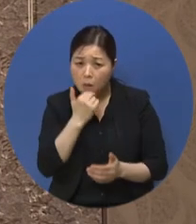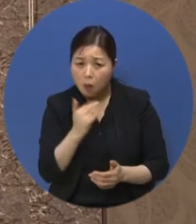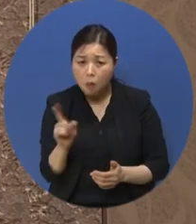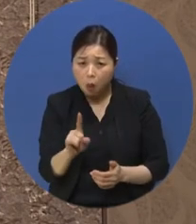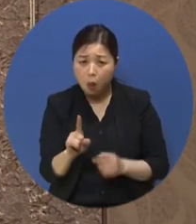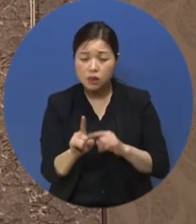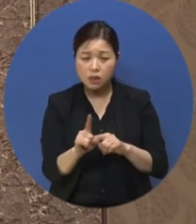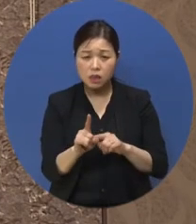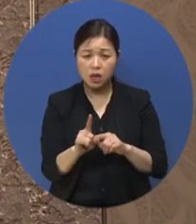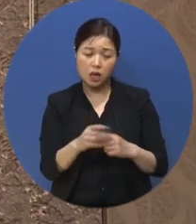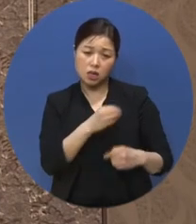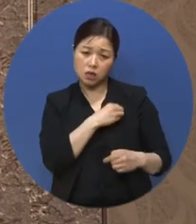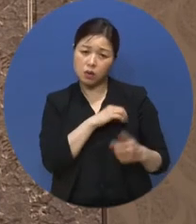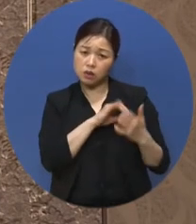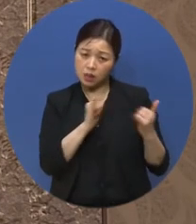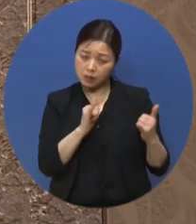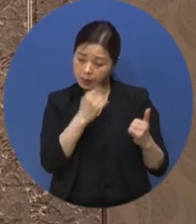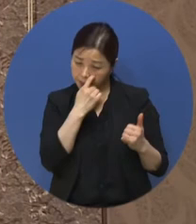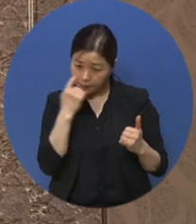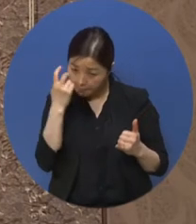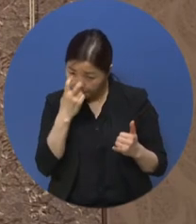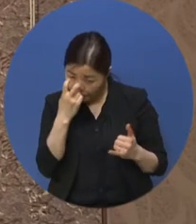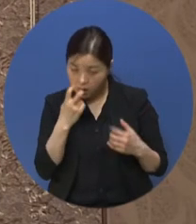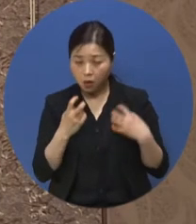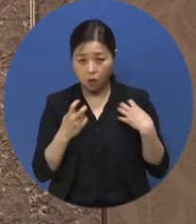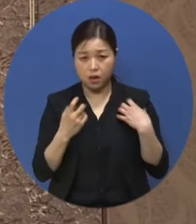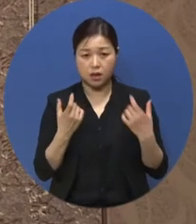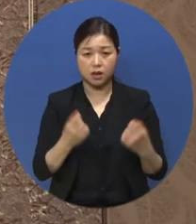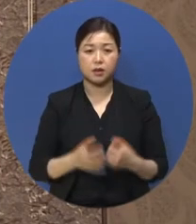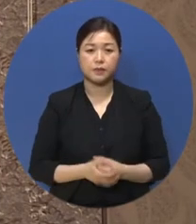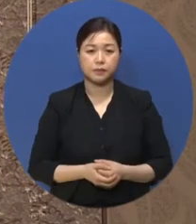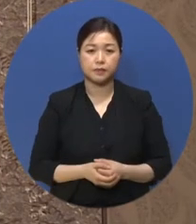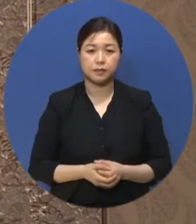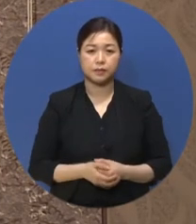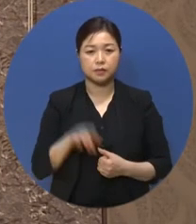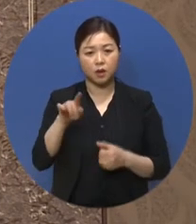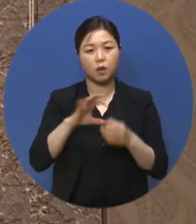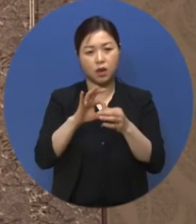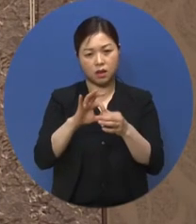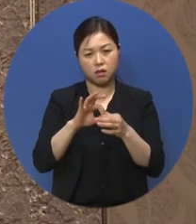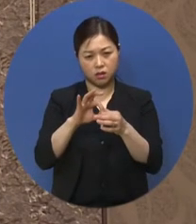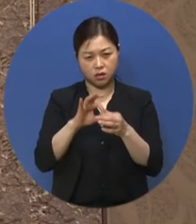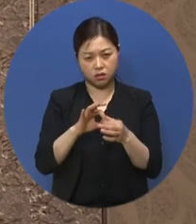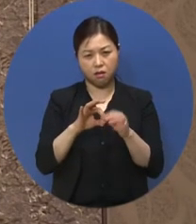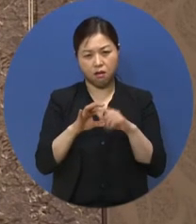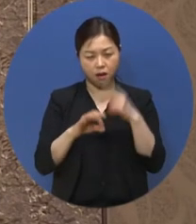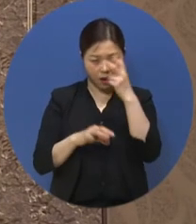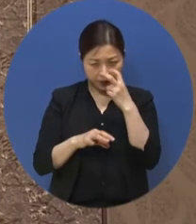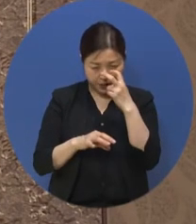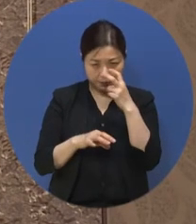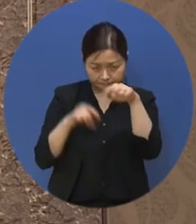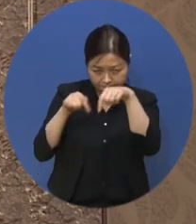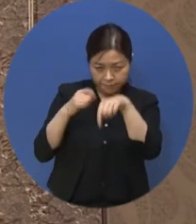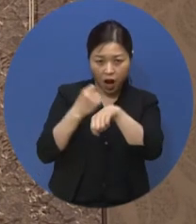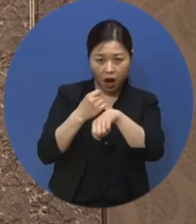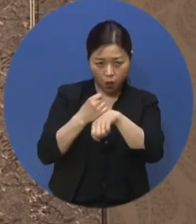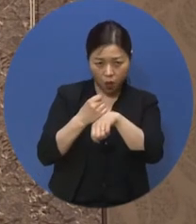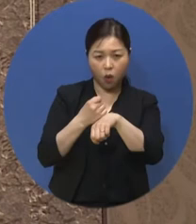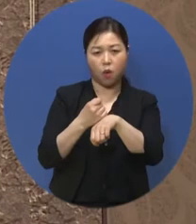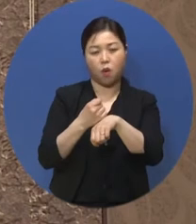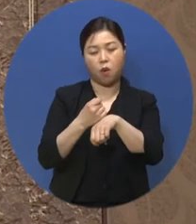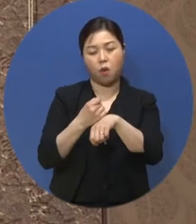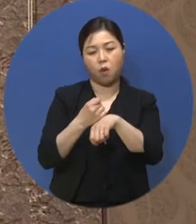그게 저희 중요하죠. 의원들의 역할이지 않습니까? 그래서 네. 그런 부분에 대해서 철저하게 감시 감독하고